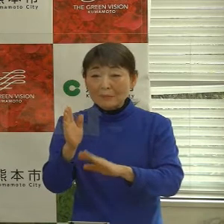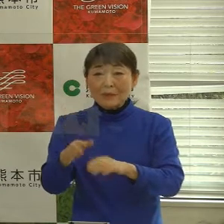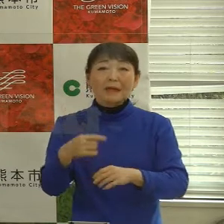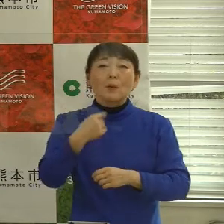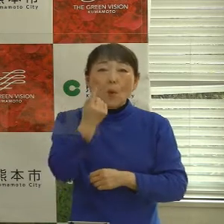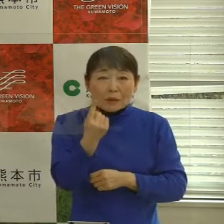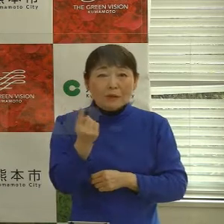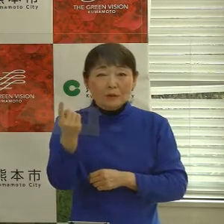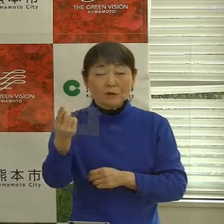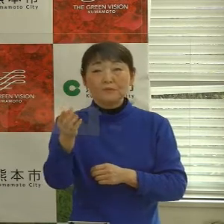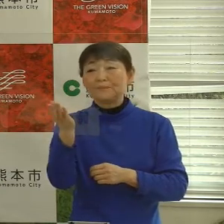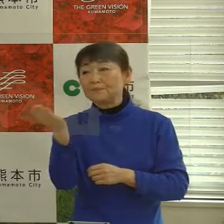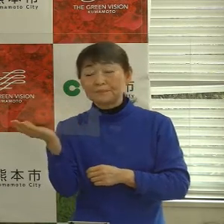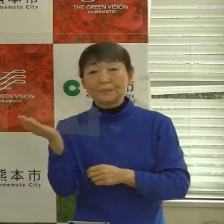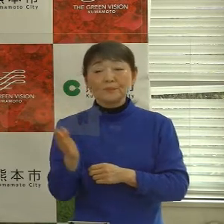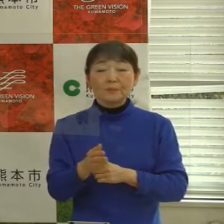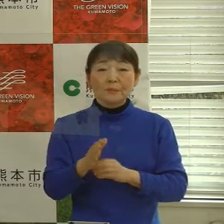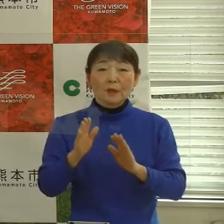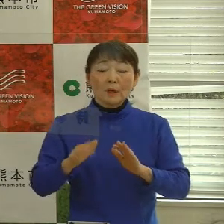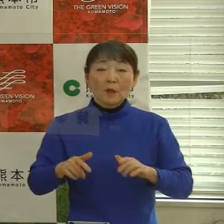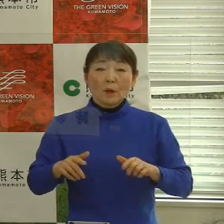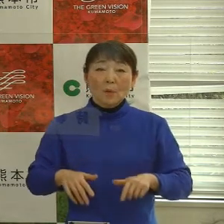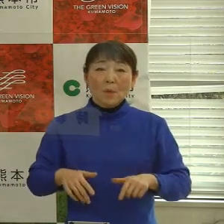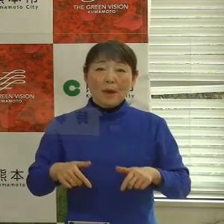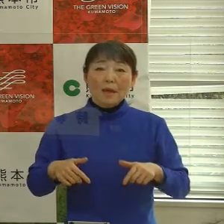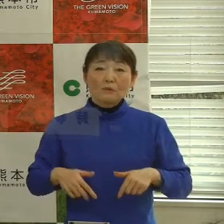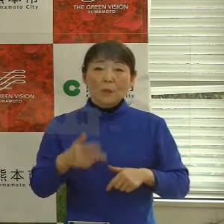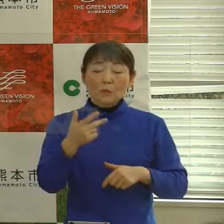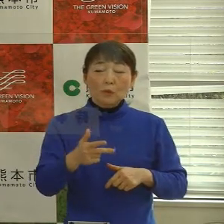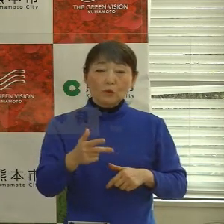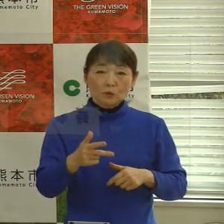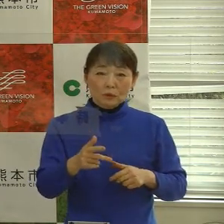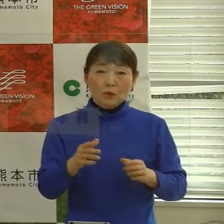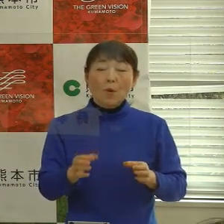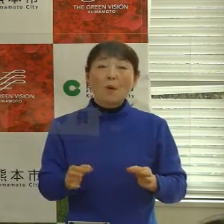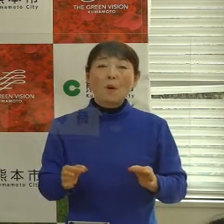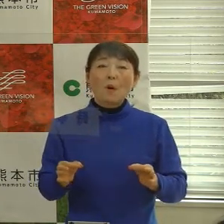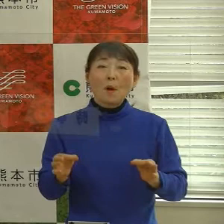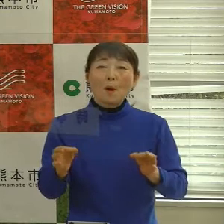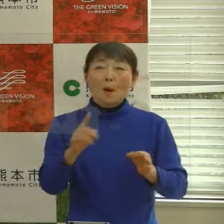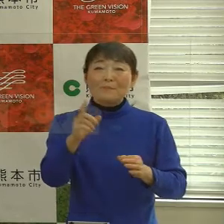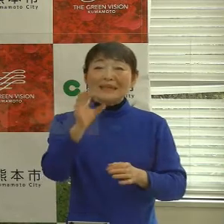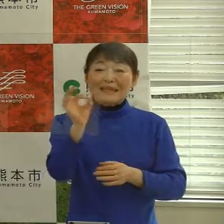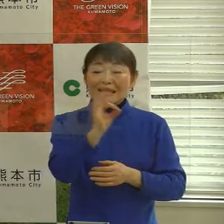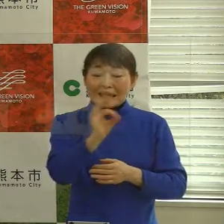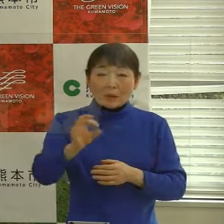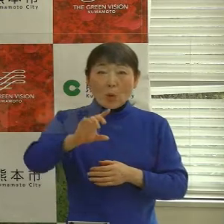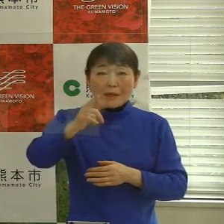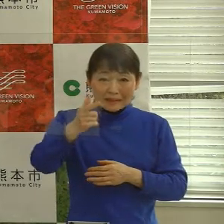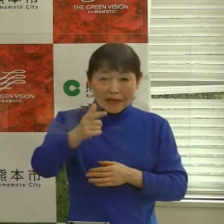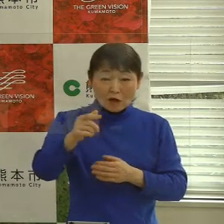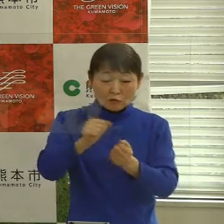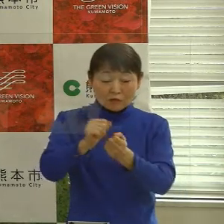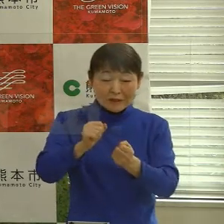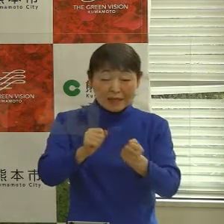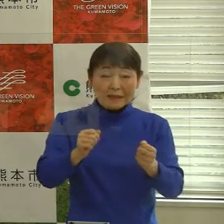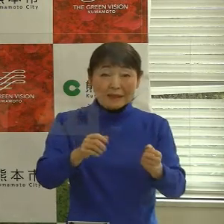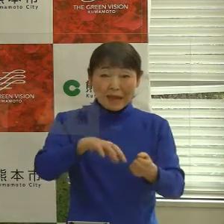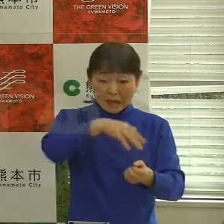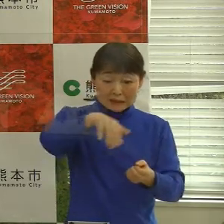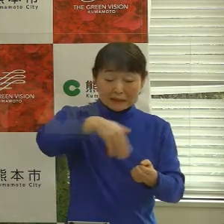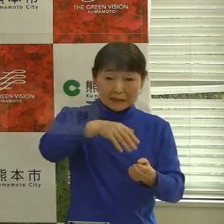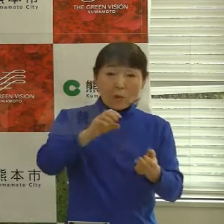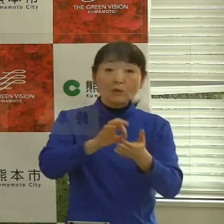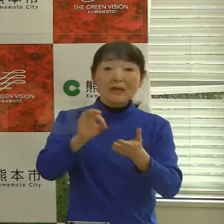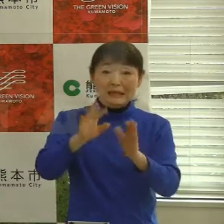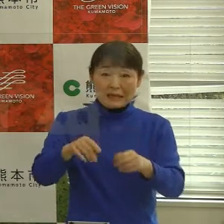け、で今回、まあ、市の備品ではない、洗濯機を使われていたということで、まあ、いわゆる私